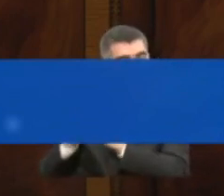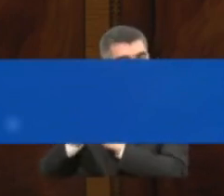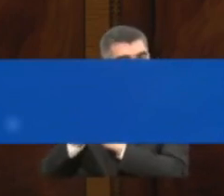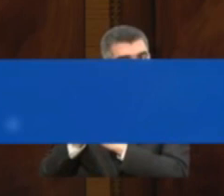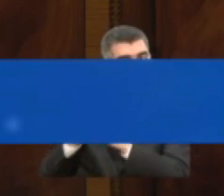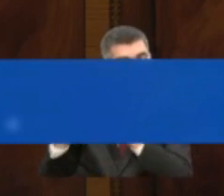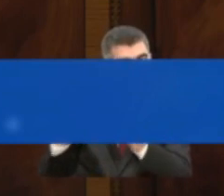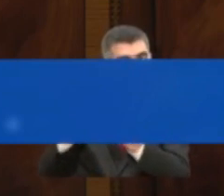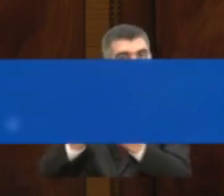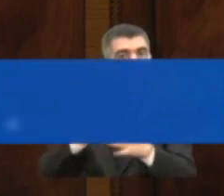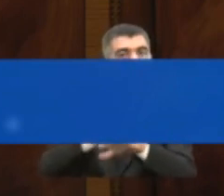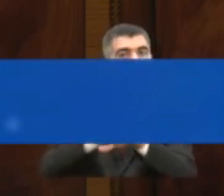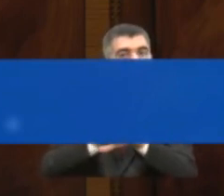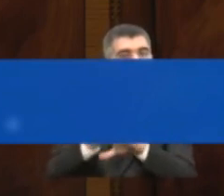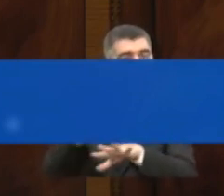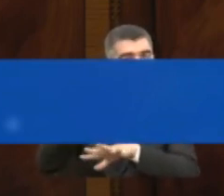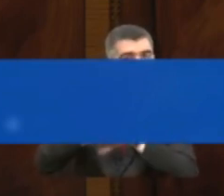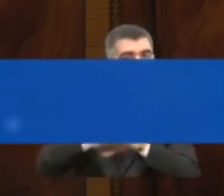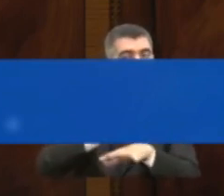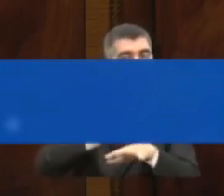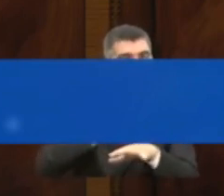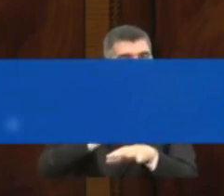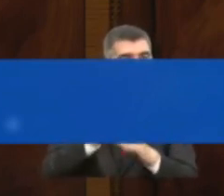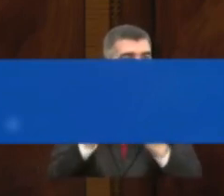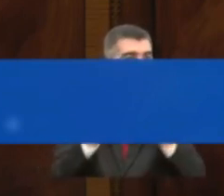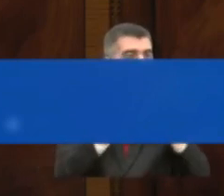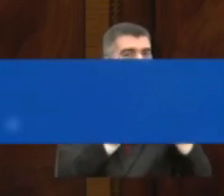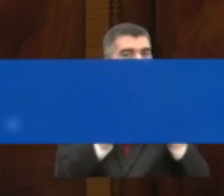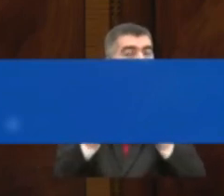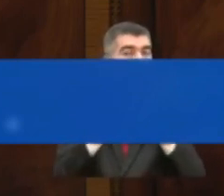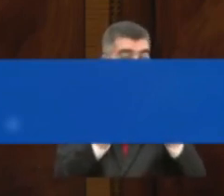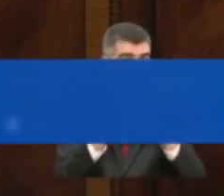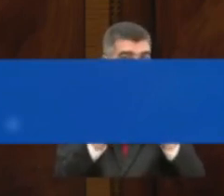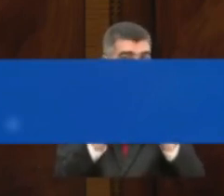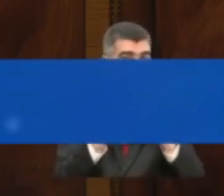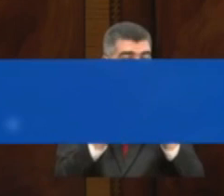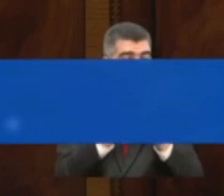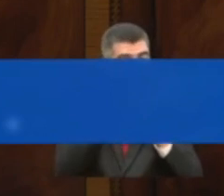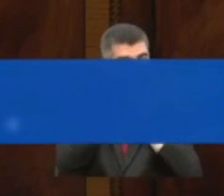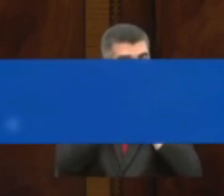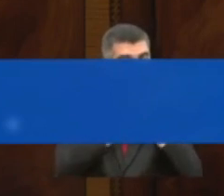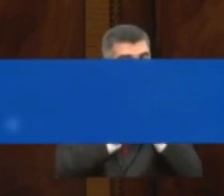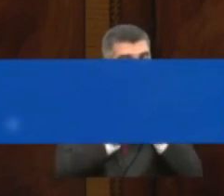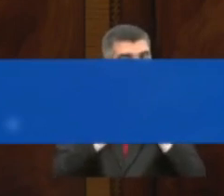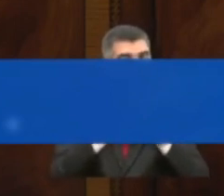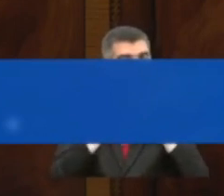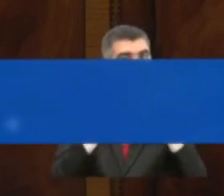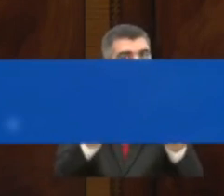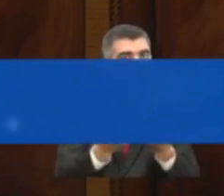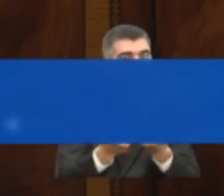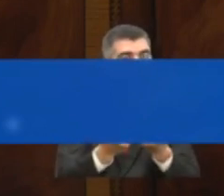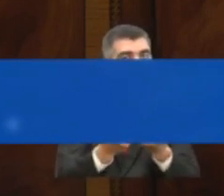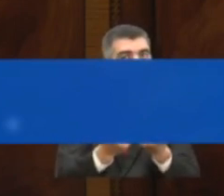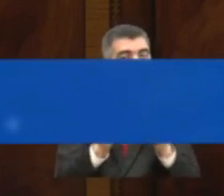السياسة المندمجة للشباب، وكيتم التنسيق. وهذه اللجنة اللي غادي نوضعوا الآن هي اللي كيتم التنسيق